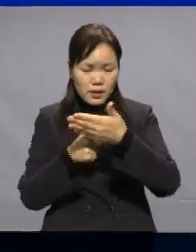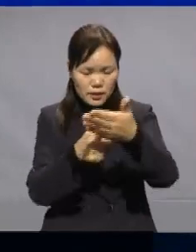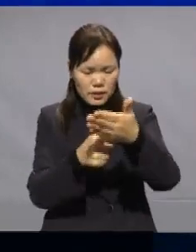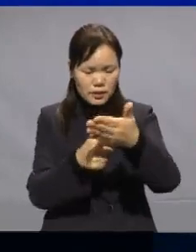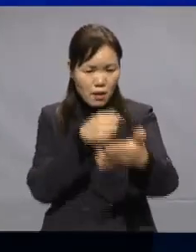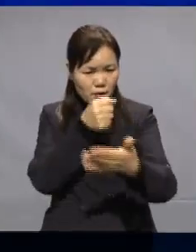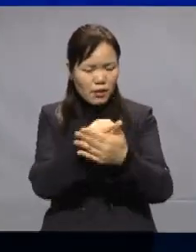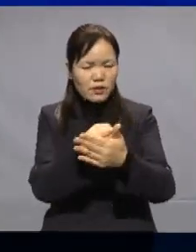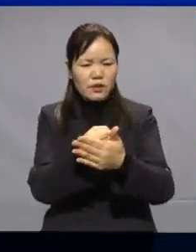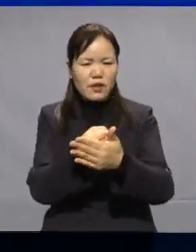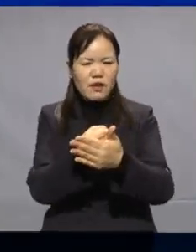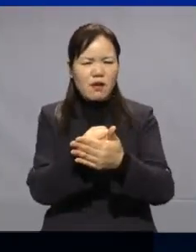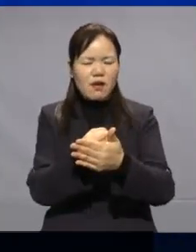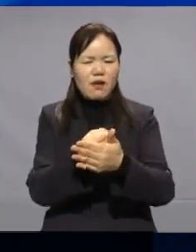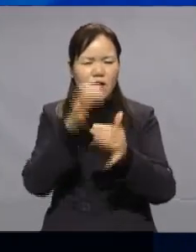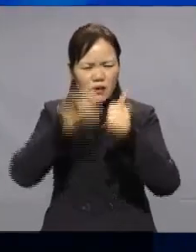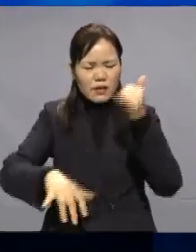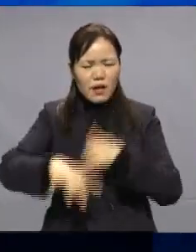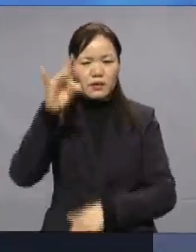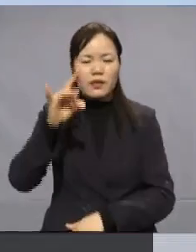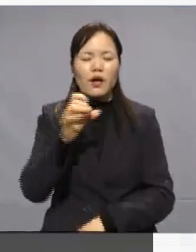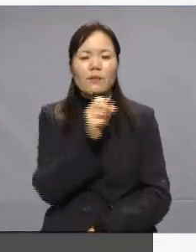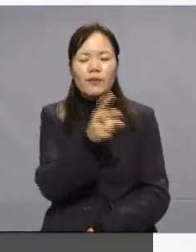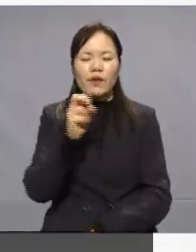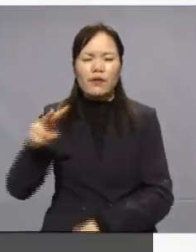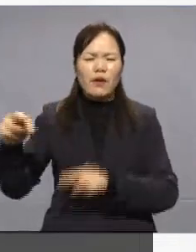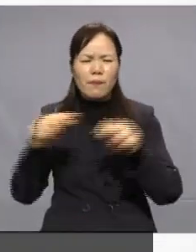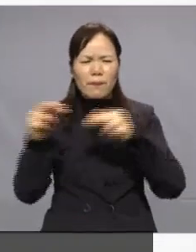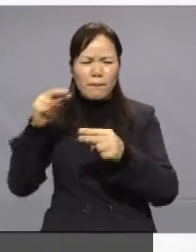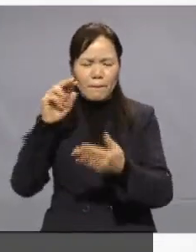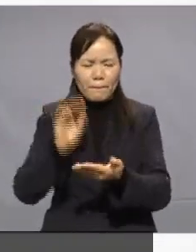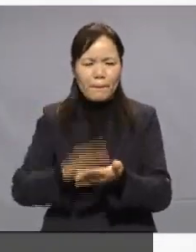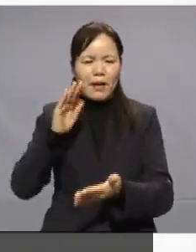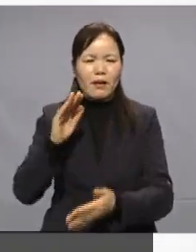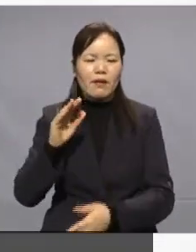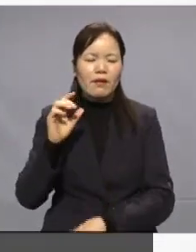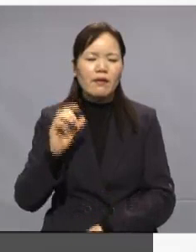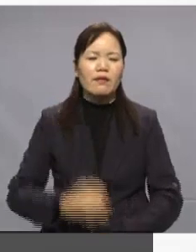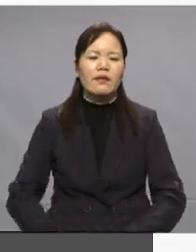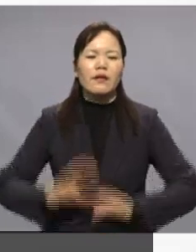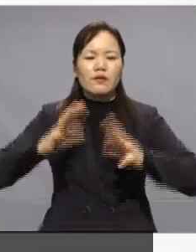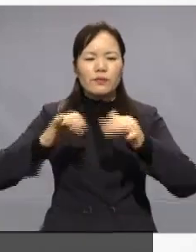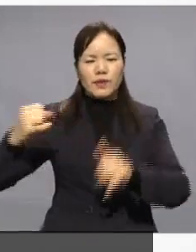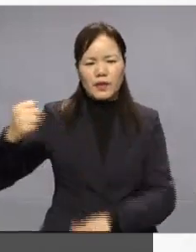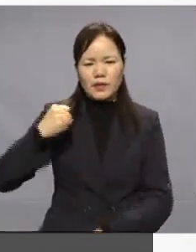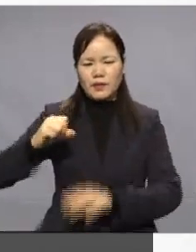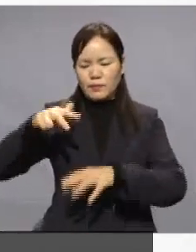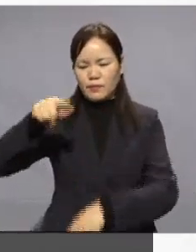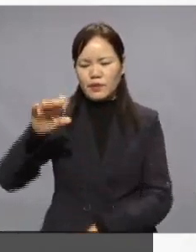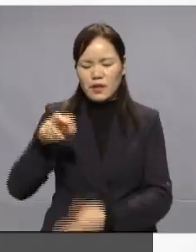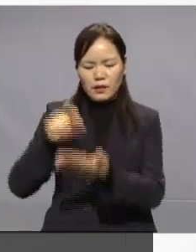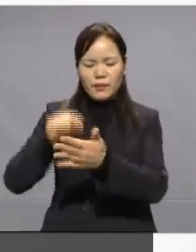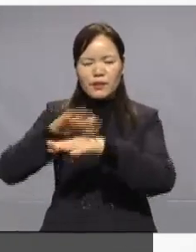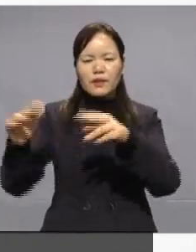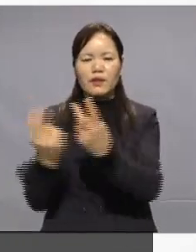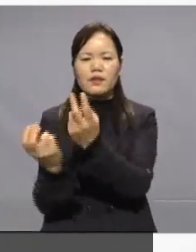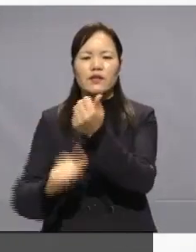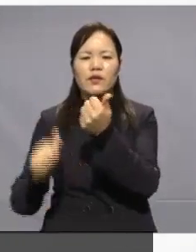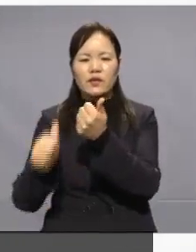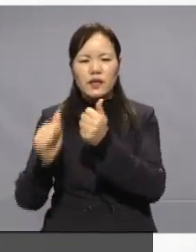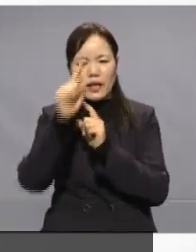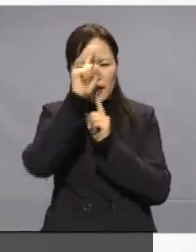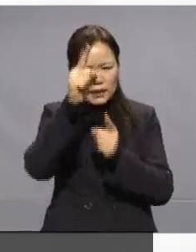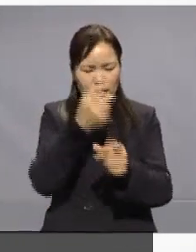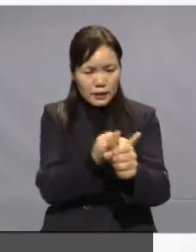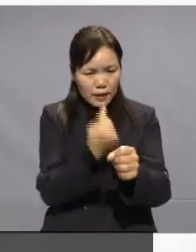처음이죠 여야도 오늘 나일선 입장들을 내놓았습니다 국민의 힘 정진석 비대위원장은 이상민